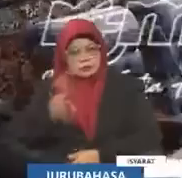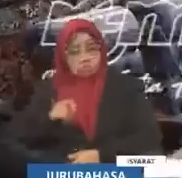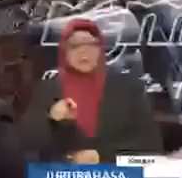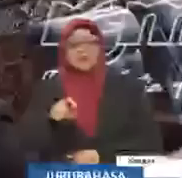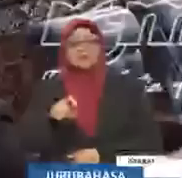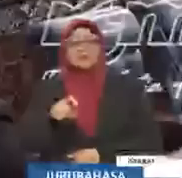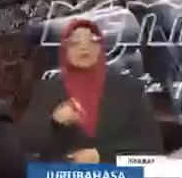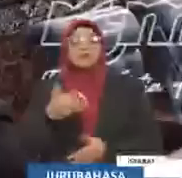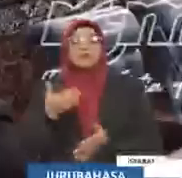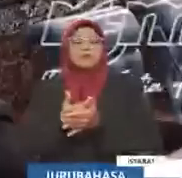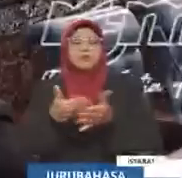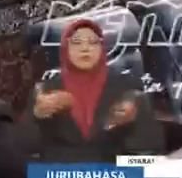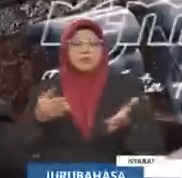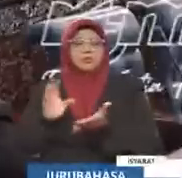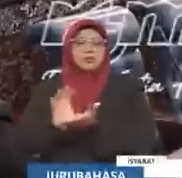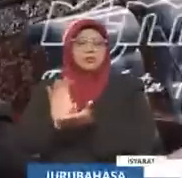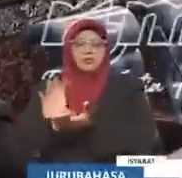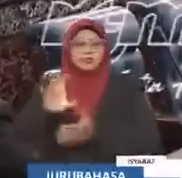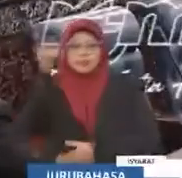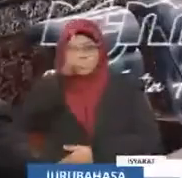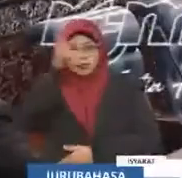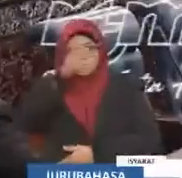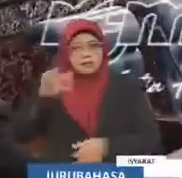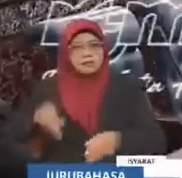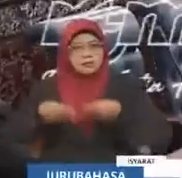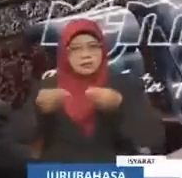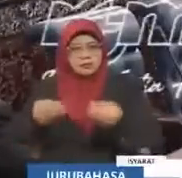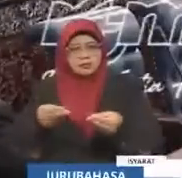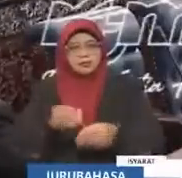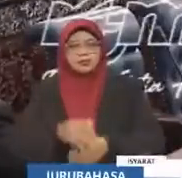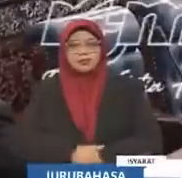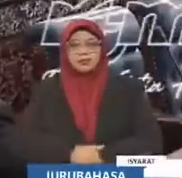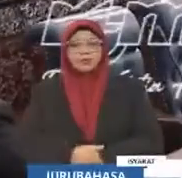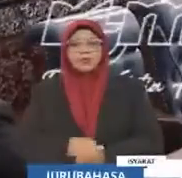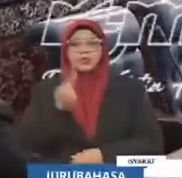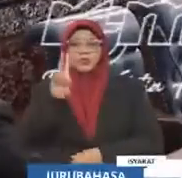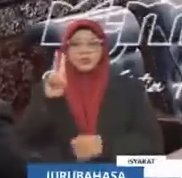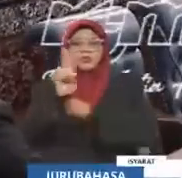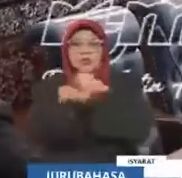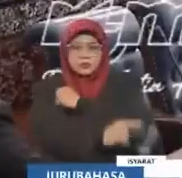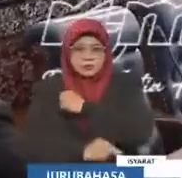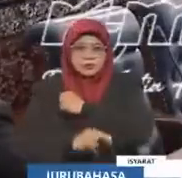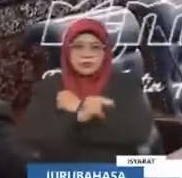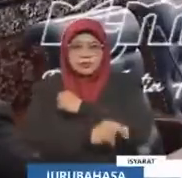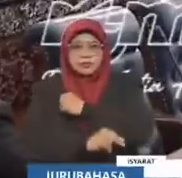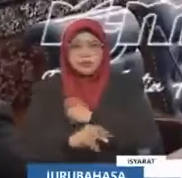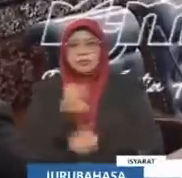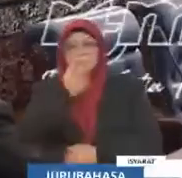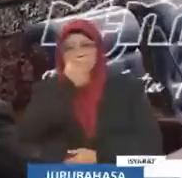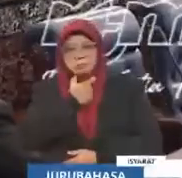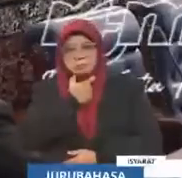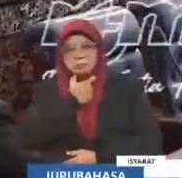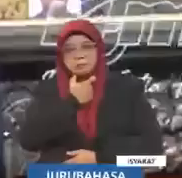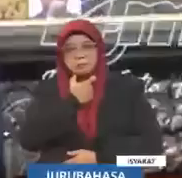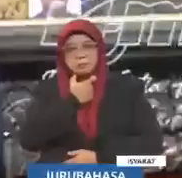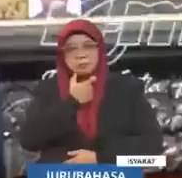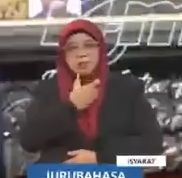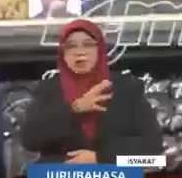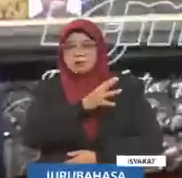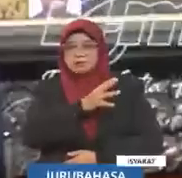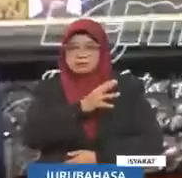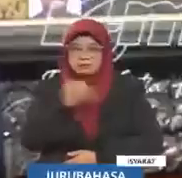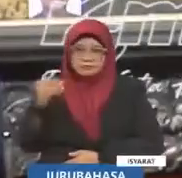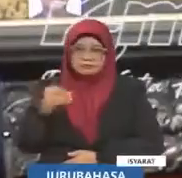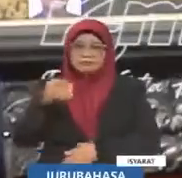berlaku sebelum daripada peruntukkan kerajaan diberikan dua negeri yang paling kita dukacita yang